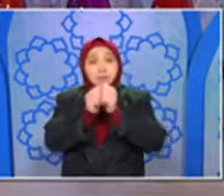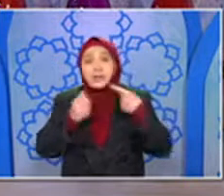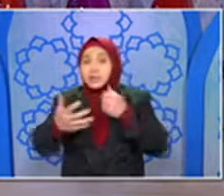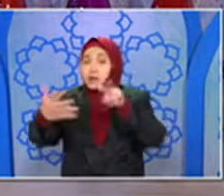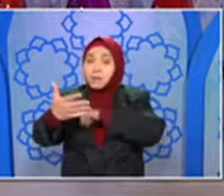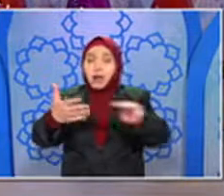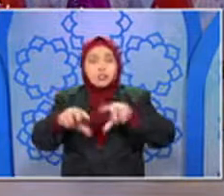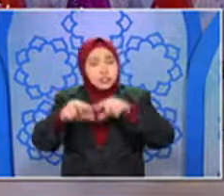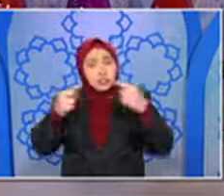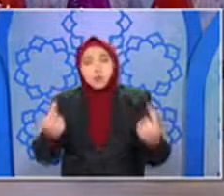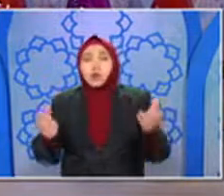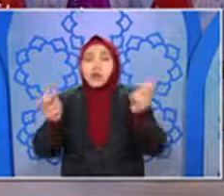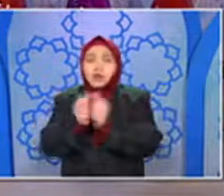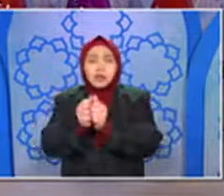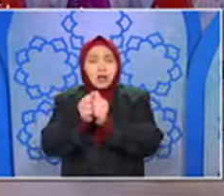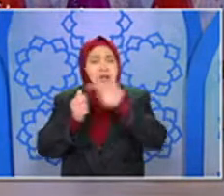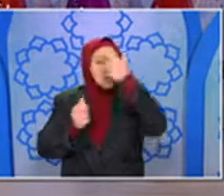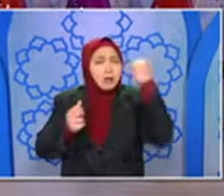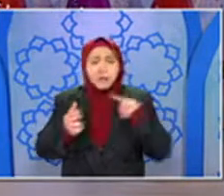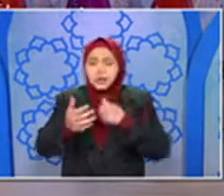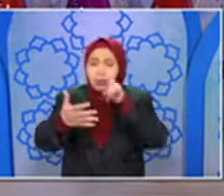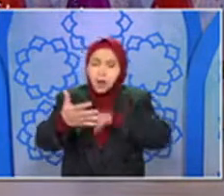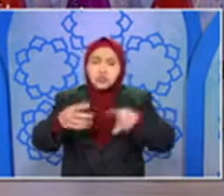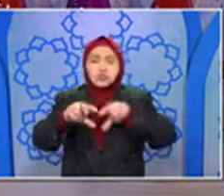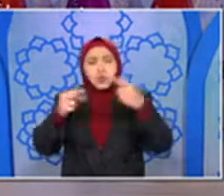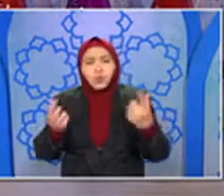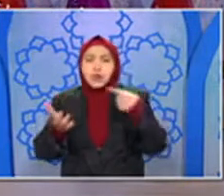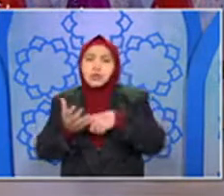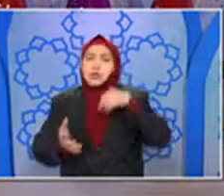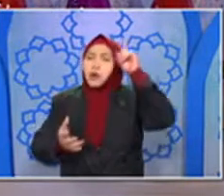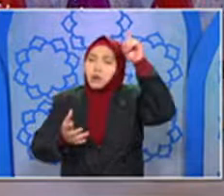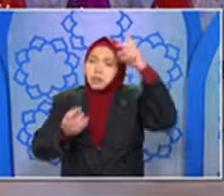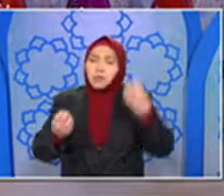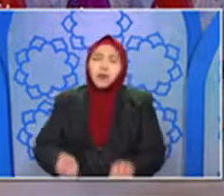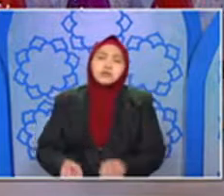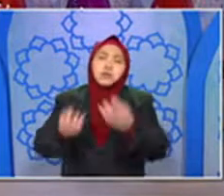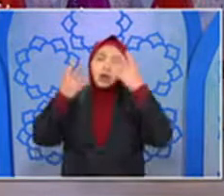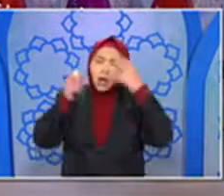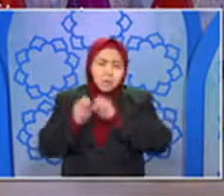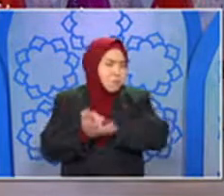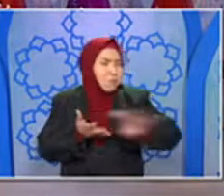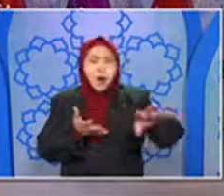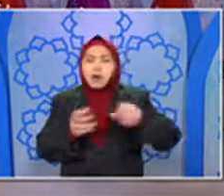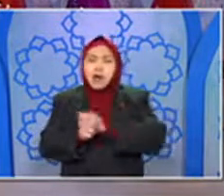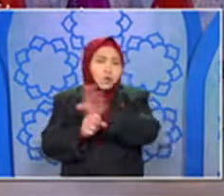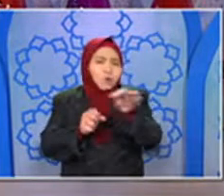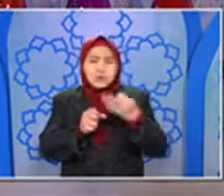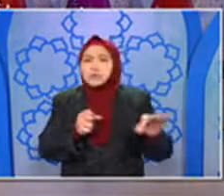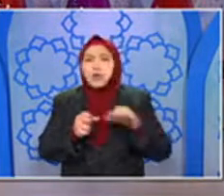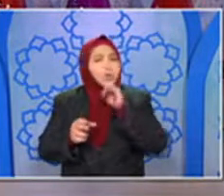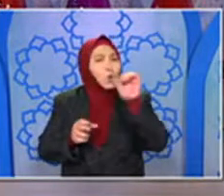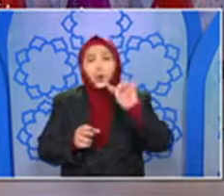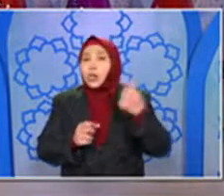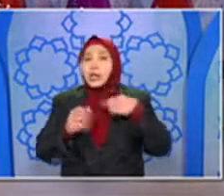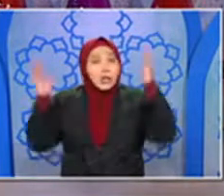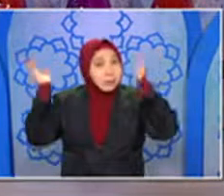Al-Quran, semoga dengan asbab kita membaca Al-Quran itu Allah mengangkat wabak COVID-19 ni bukan sahaja di